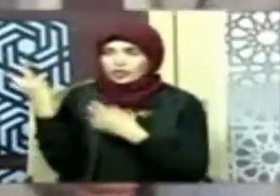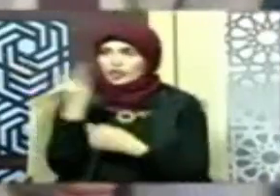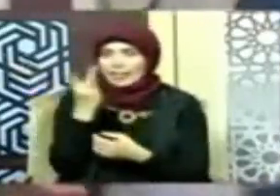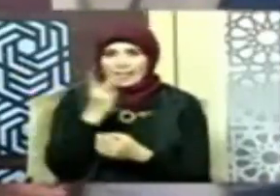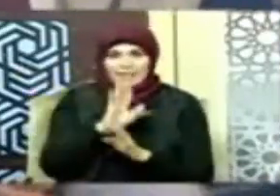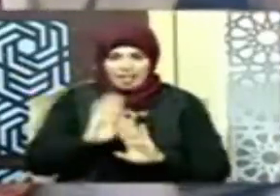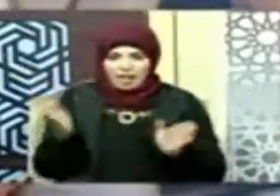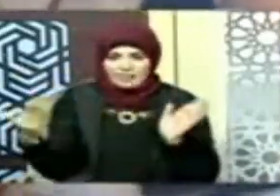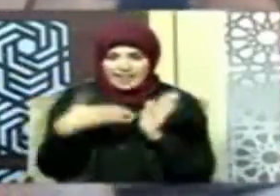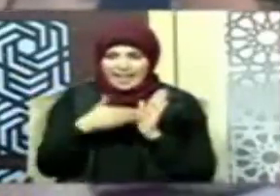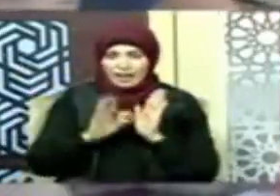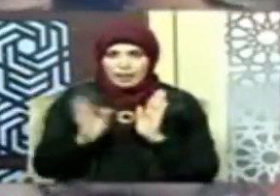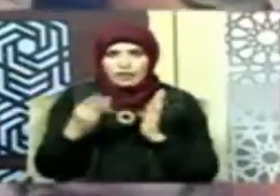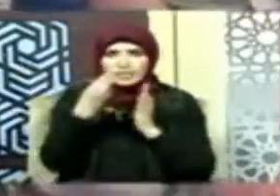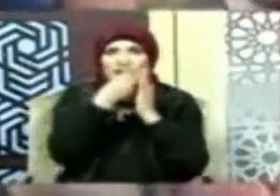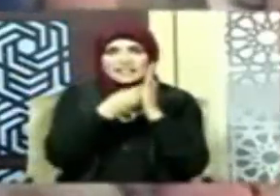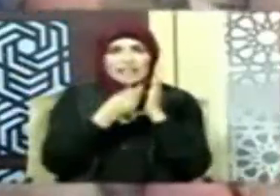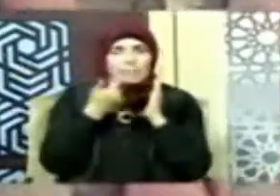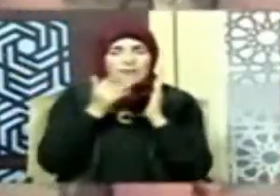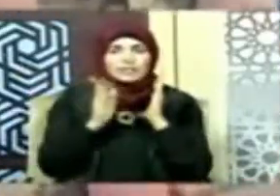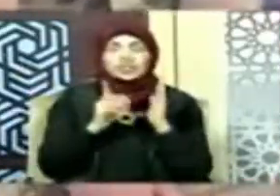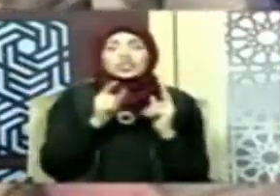صاحبه وهو يحاوره: